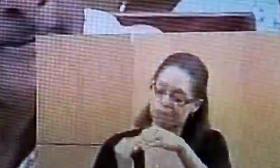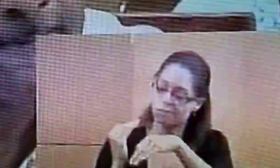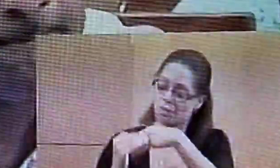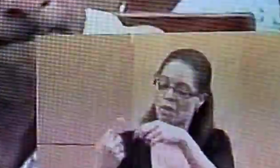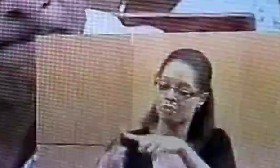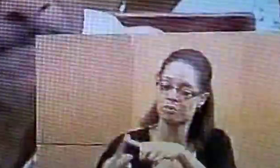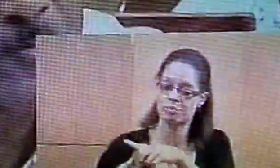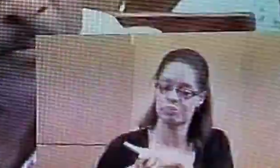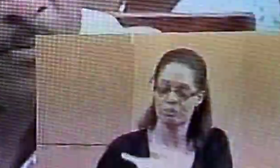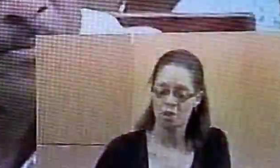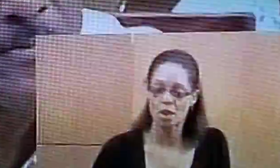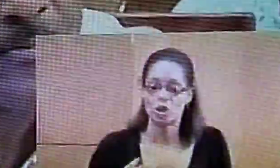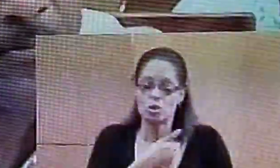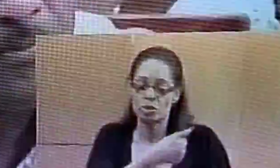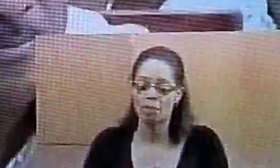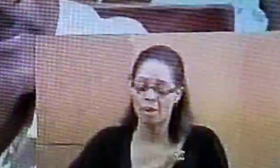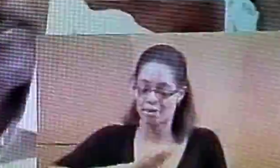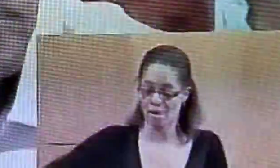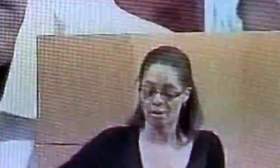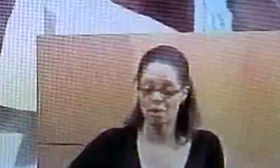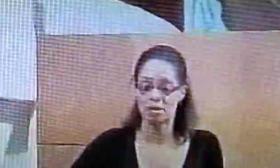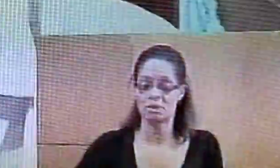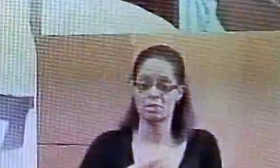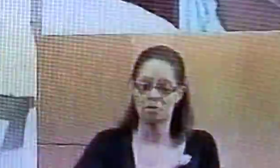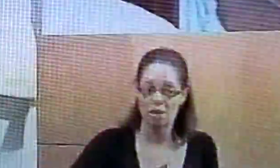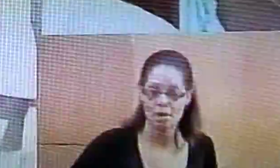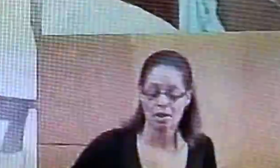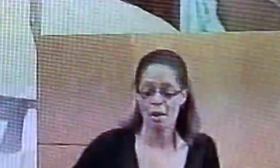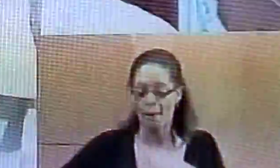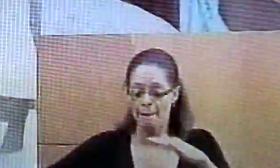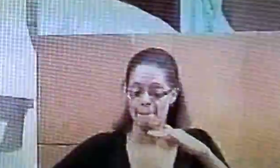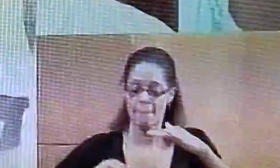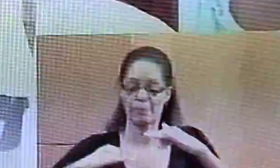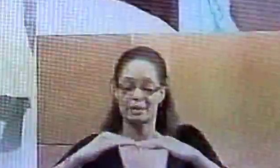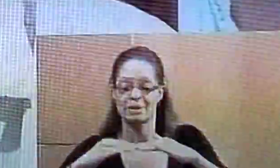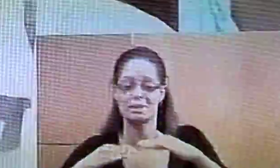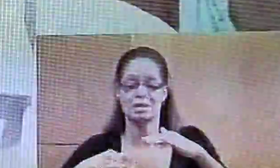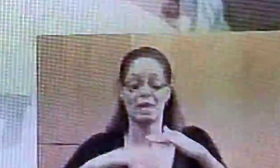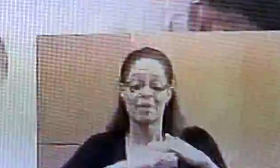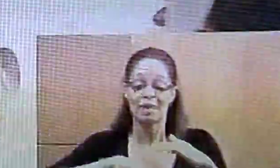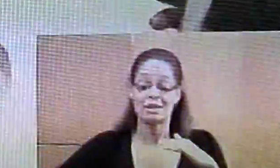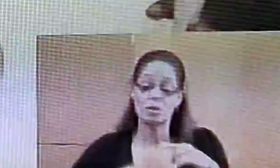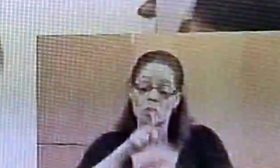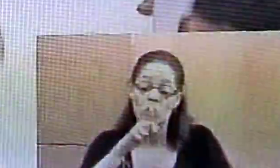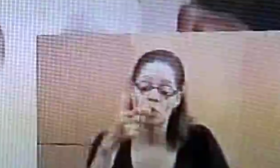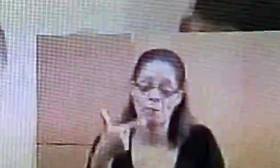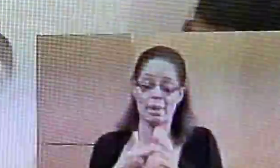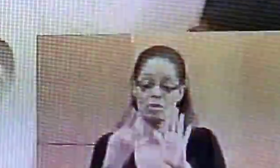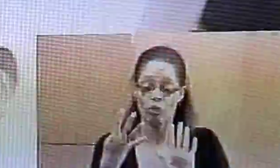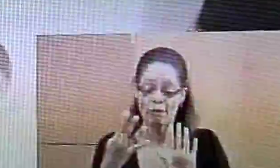n'est qu'au dernier, mais vraiment au tout dernier palier, au dernier jour de